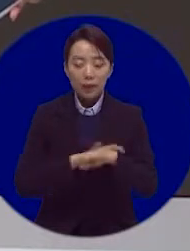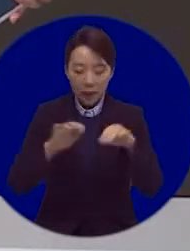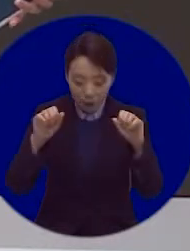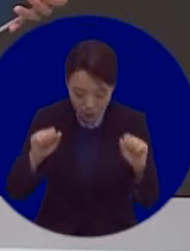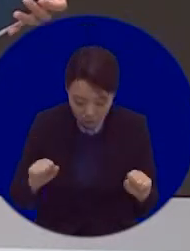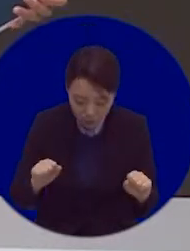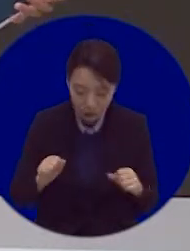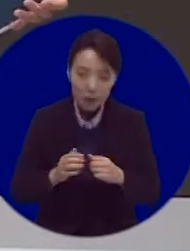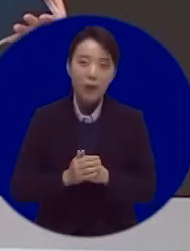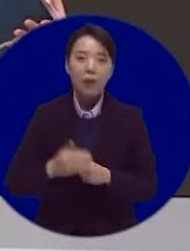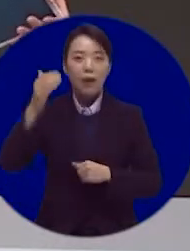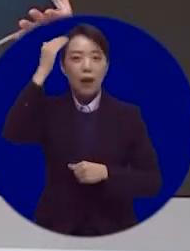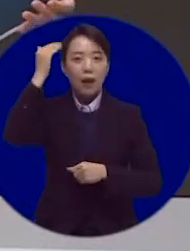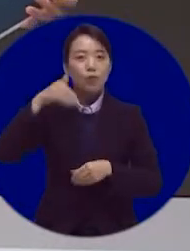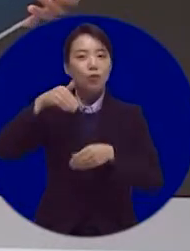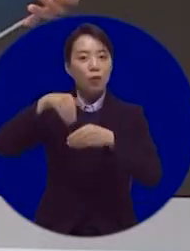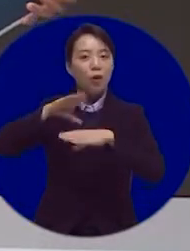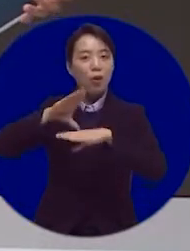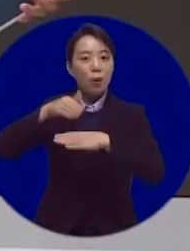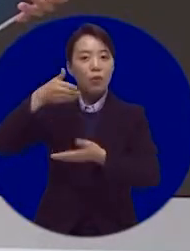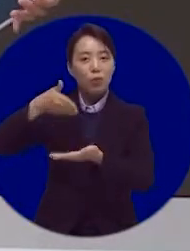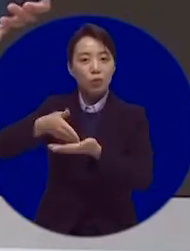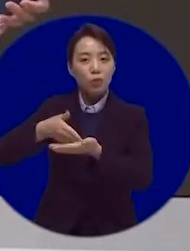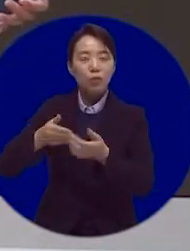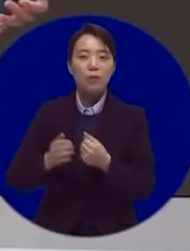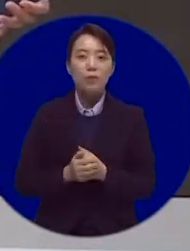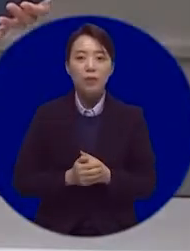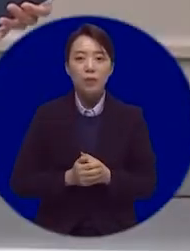시청자 여러분 안녕하십니까? 한국선거방송 뉴스입니다.